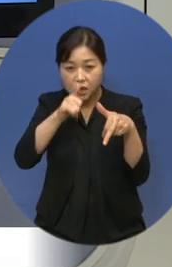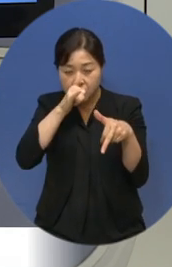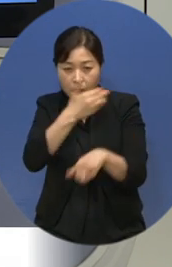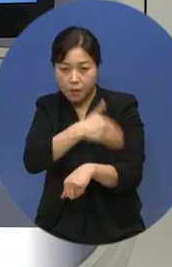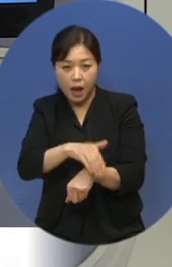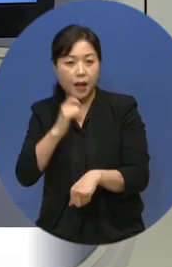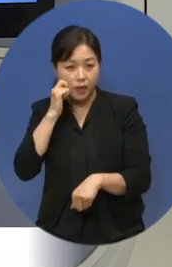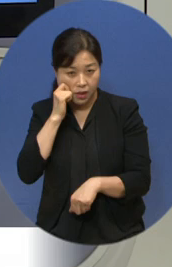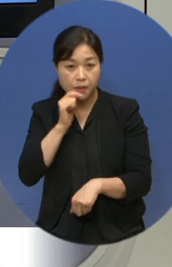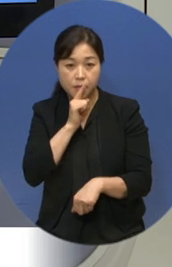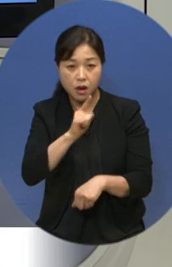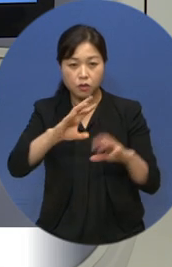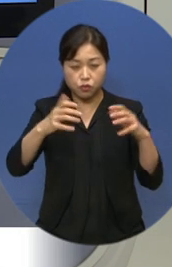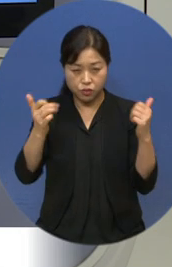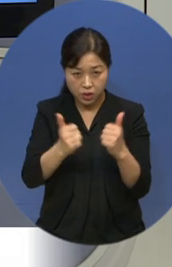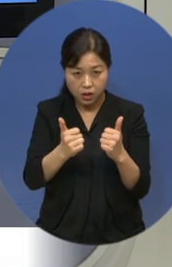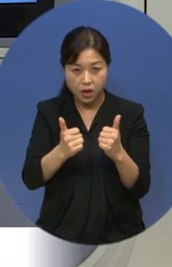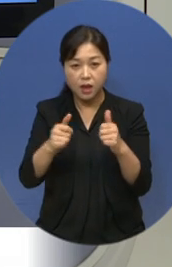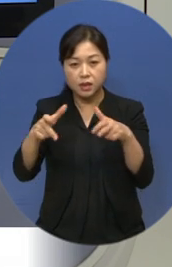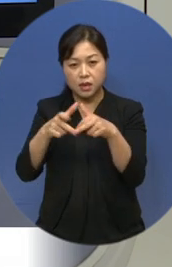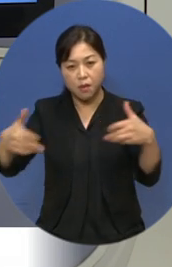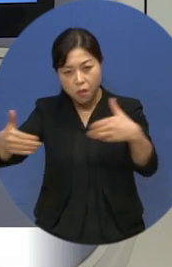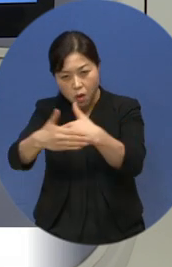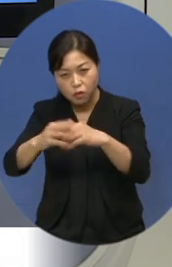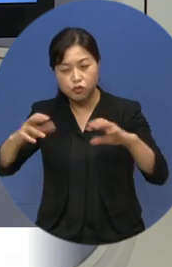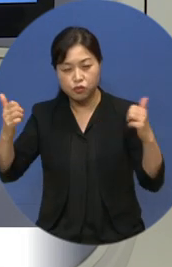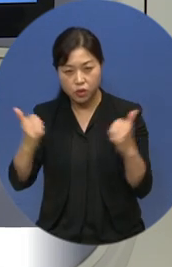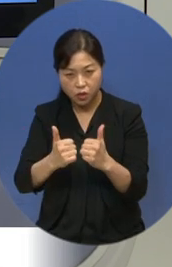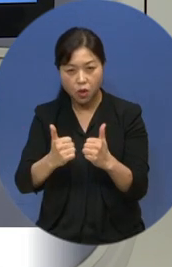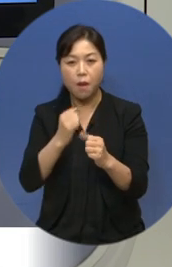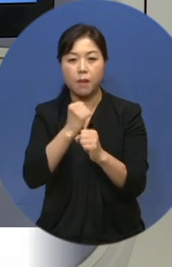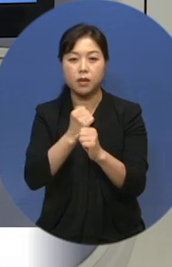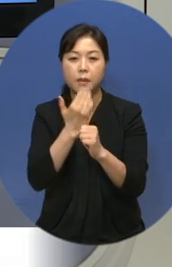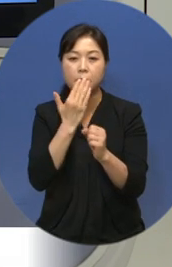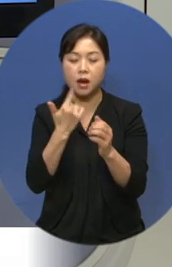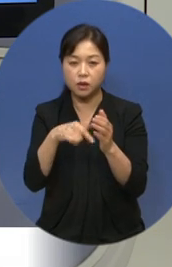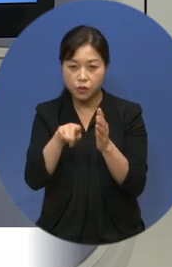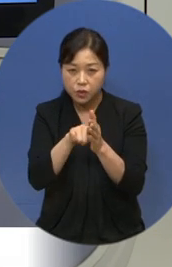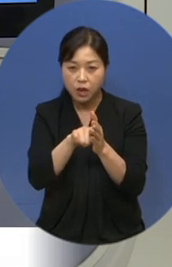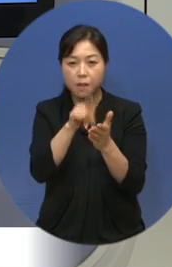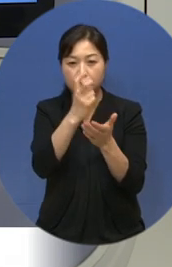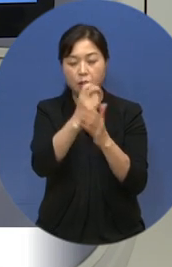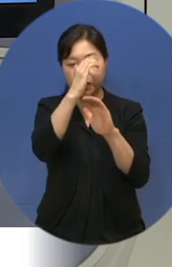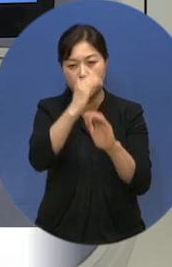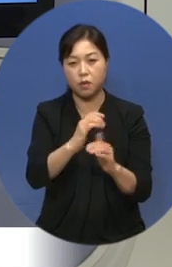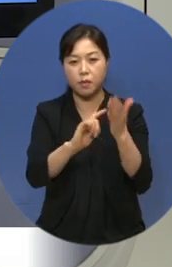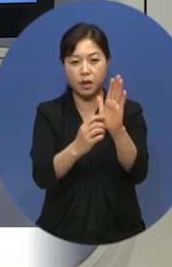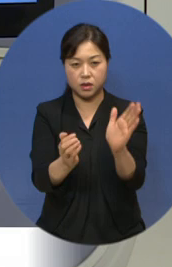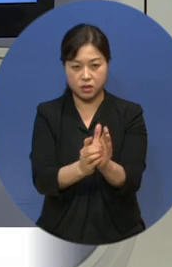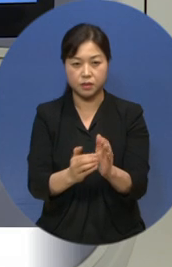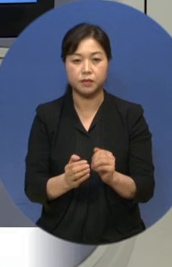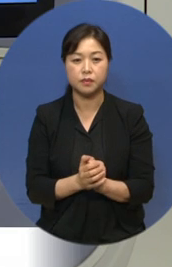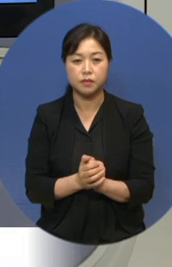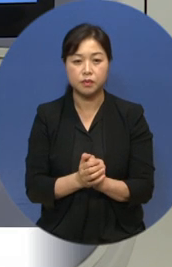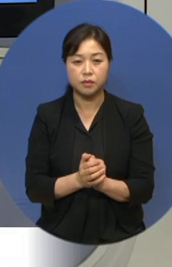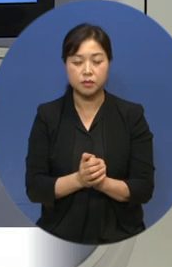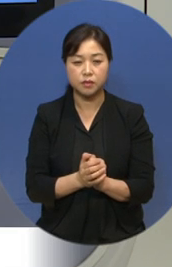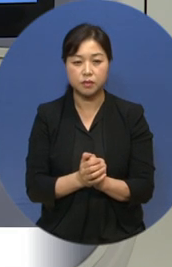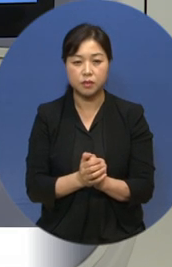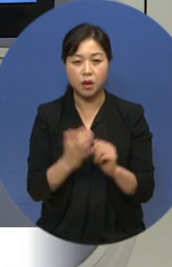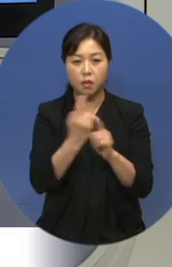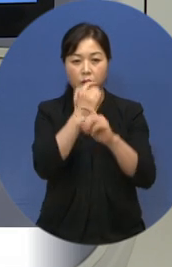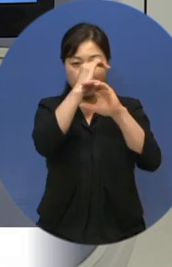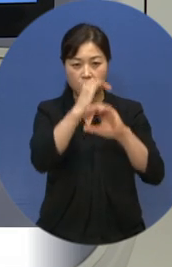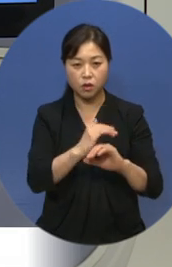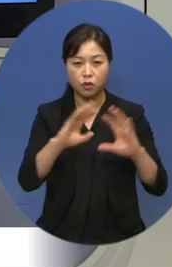국회가 장애 포괄적 국회 로 거듭날 수 있도록 하는 개정안을 발휘합니다 개정안에는 국회 의사